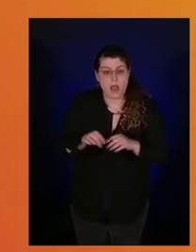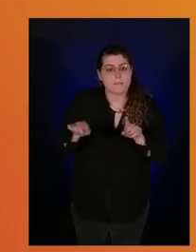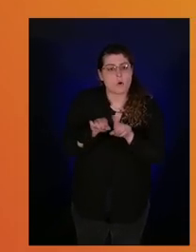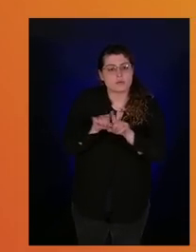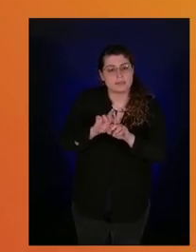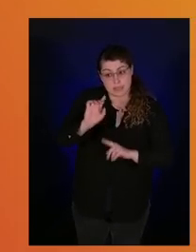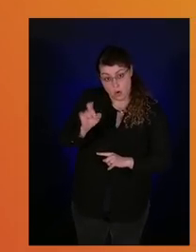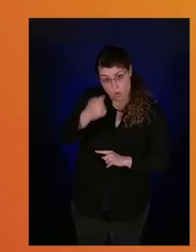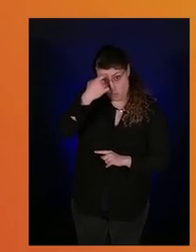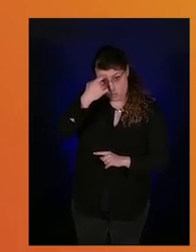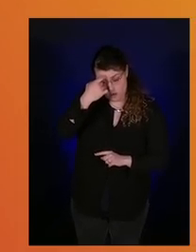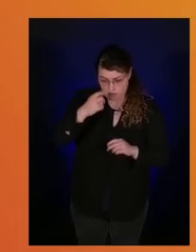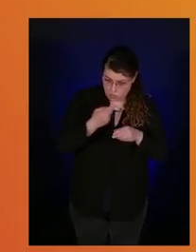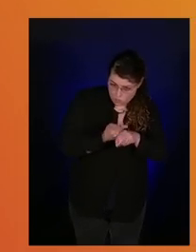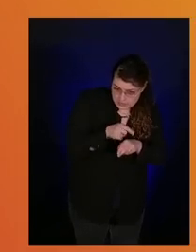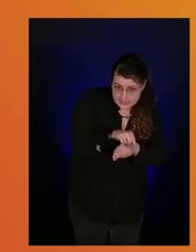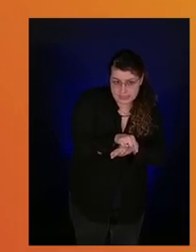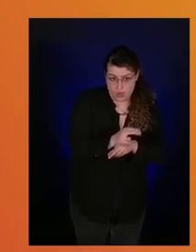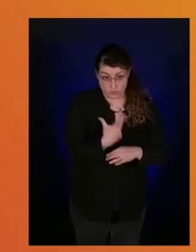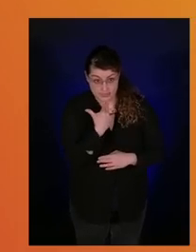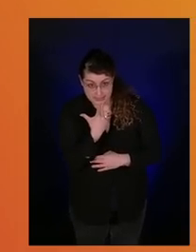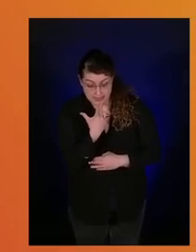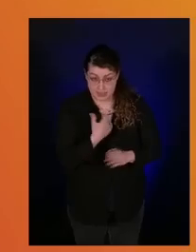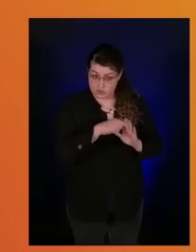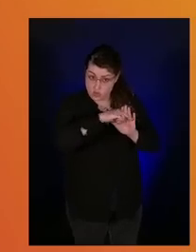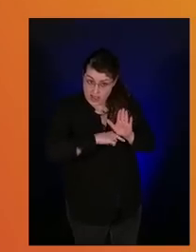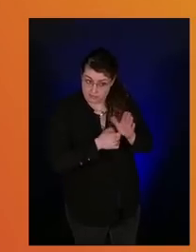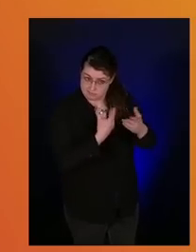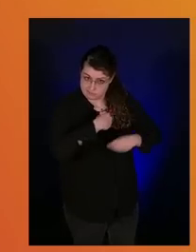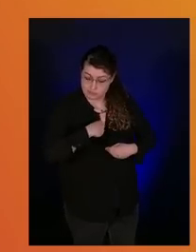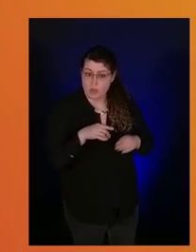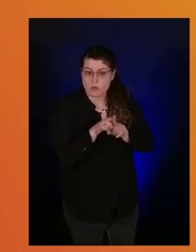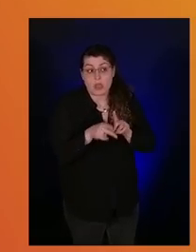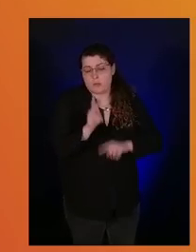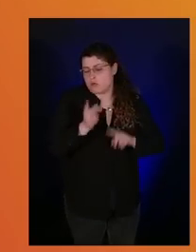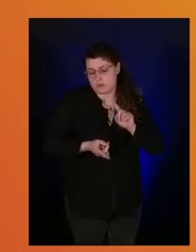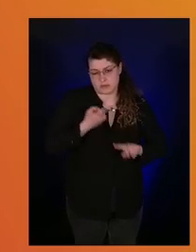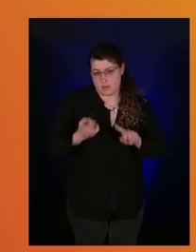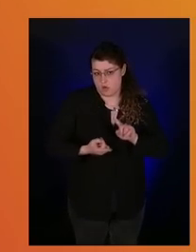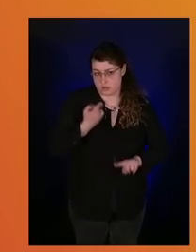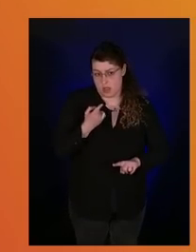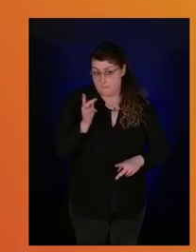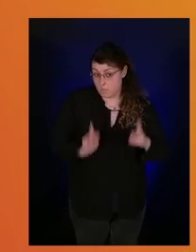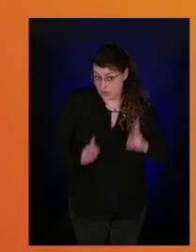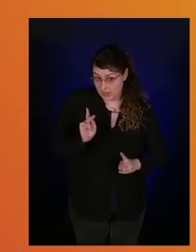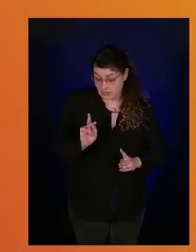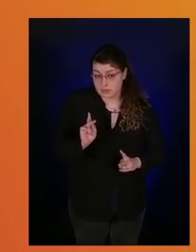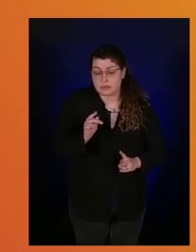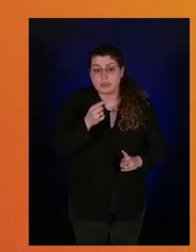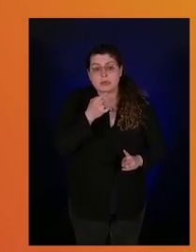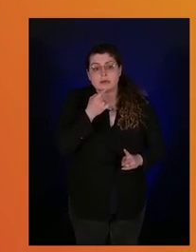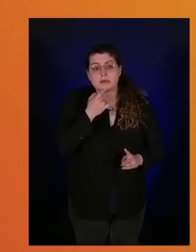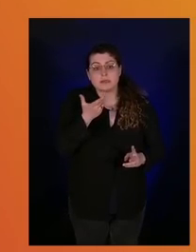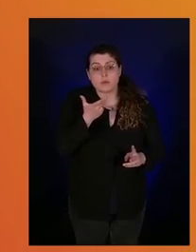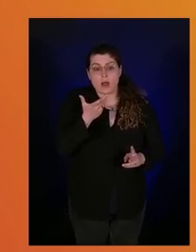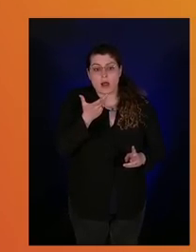de nos outils, de leur utilité, de nos règles et peut-être le plus essentiel, à la transmission